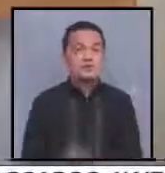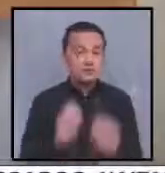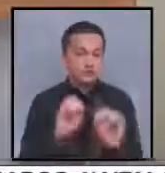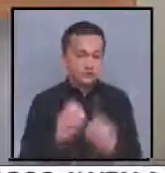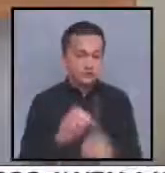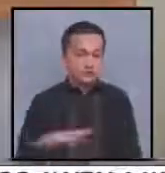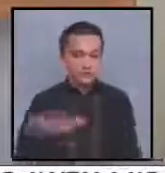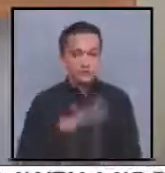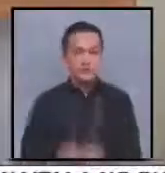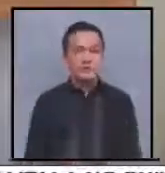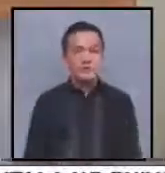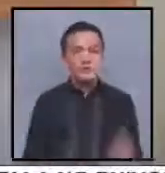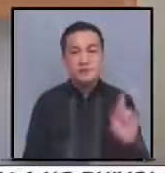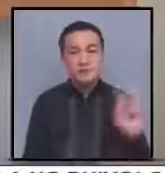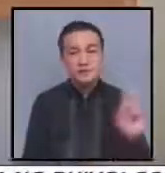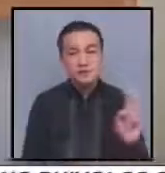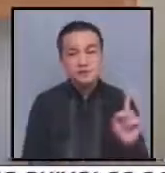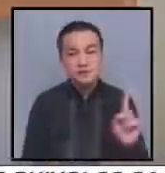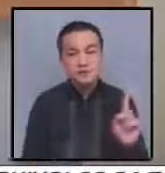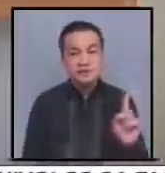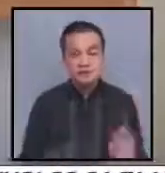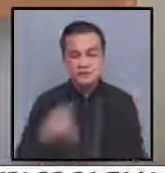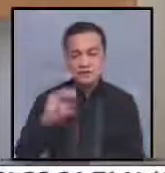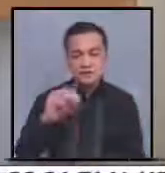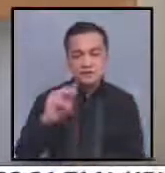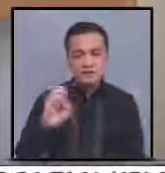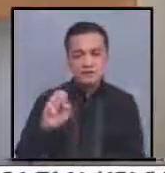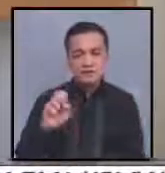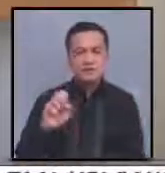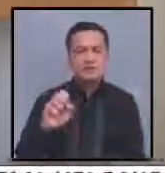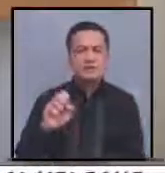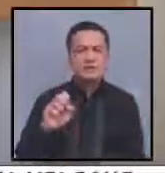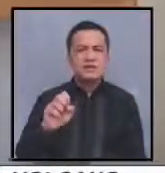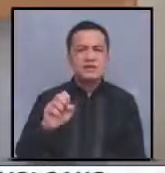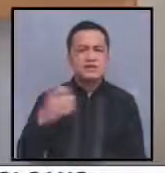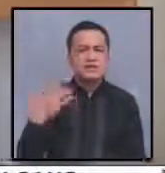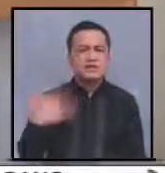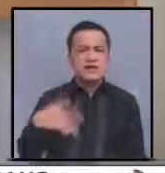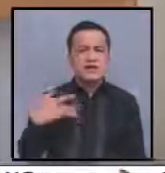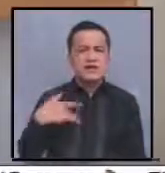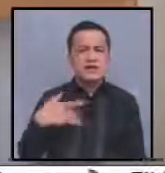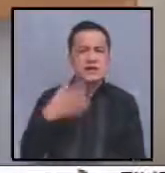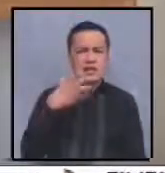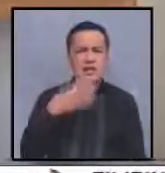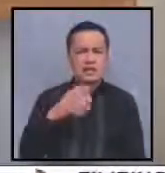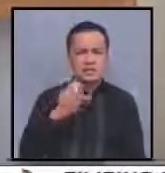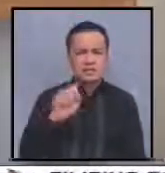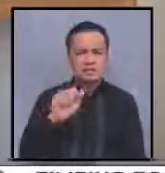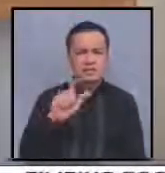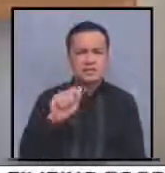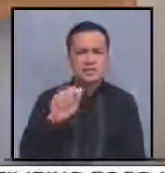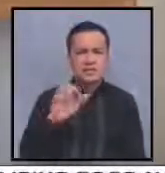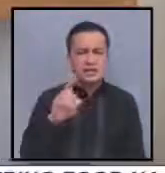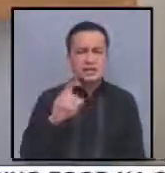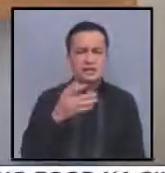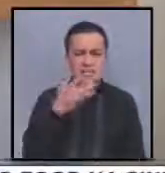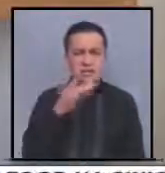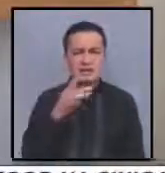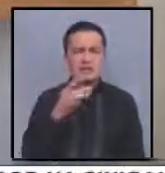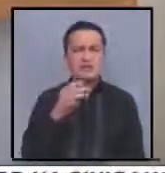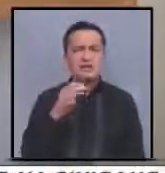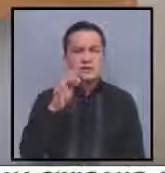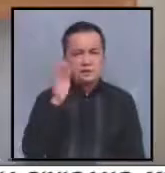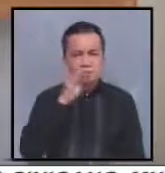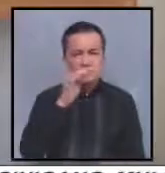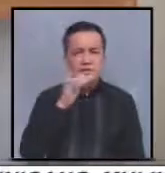Ito ang Chinese-style hot salad na paboritong-paborito po ng aking mga Chinoy friends. Heto po ang mga sangkap